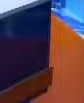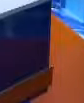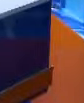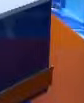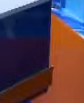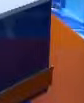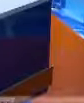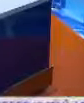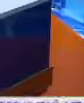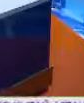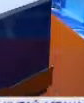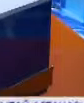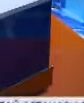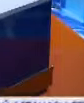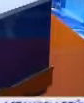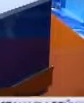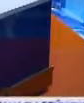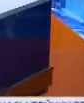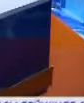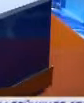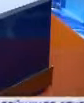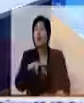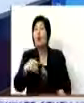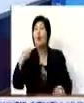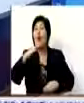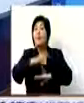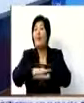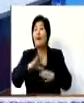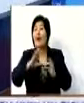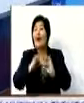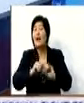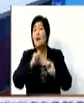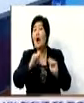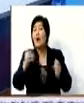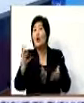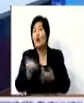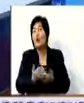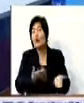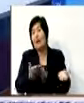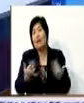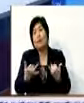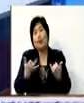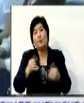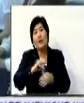Қармақшы ауданының әкімі Сұлтан Мақашев Қостанайда болған республикалық пәндік олимпиада жүлдегерлерін қабылдап, құрмет көрсетті.